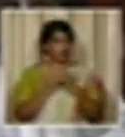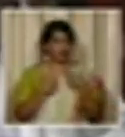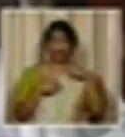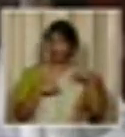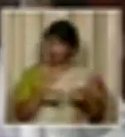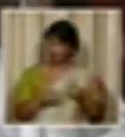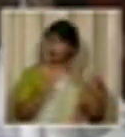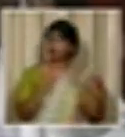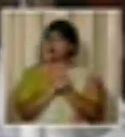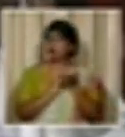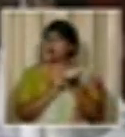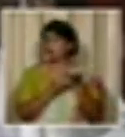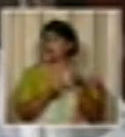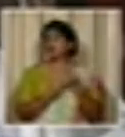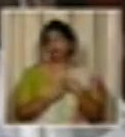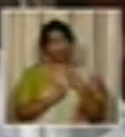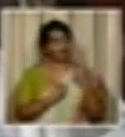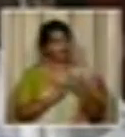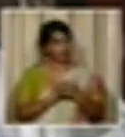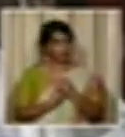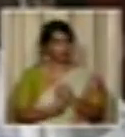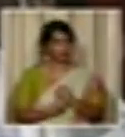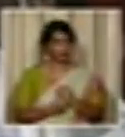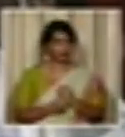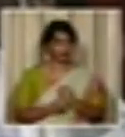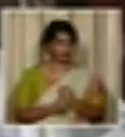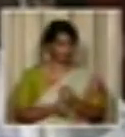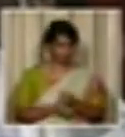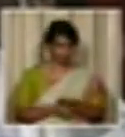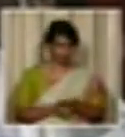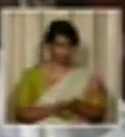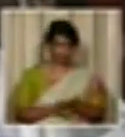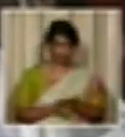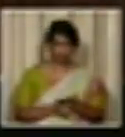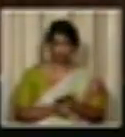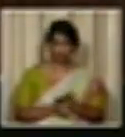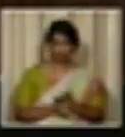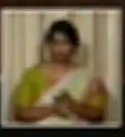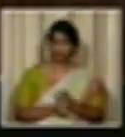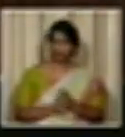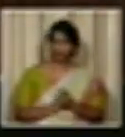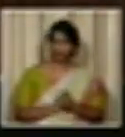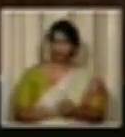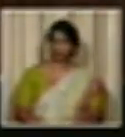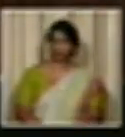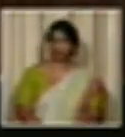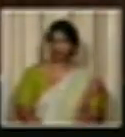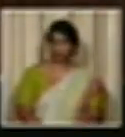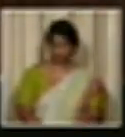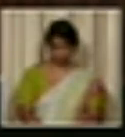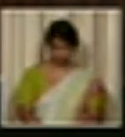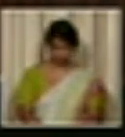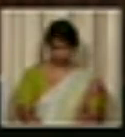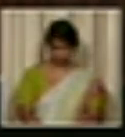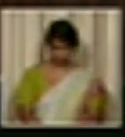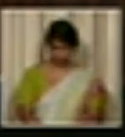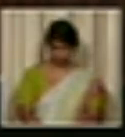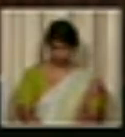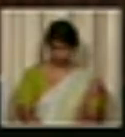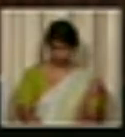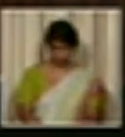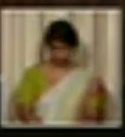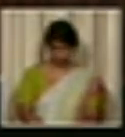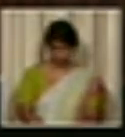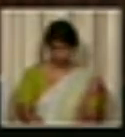by the Supreme Court were ultimately passed. So we want the amendments today. Kanchan